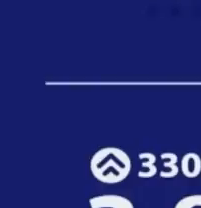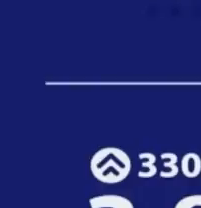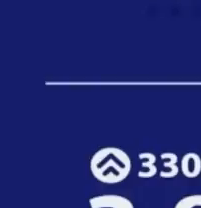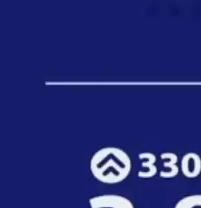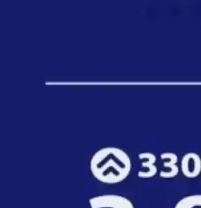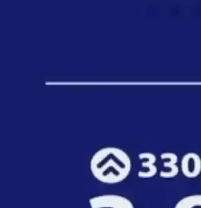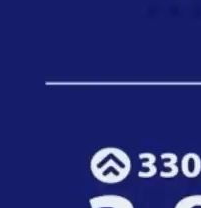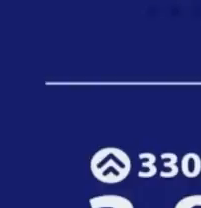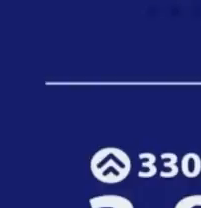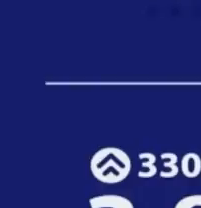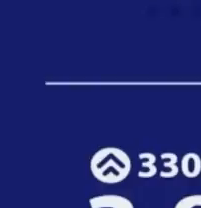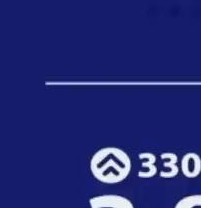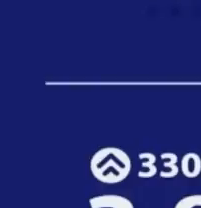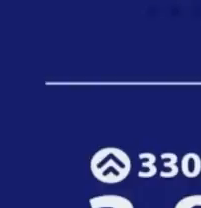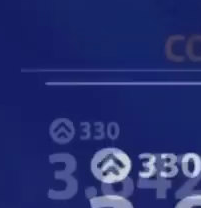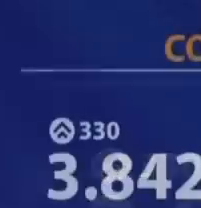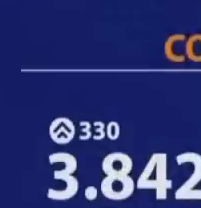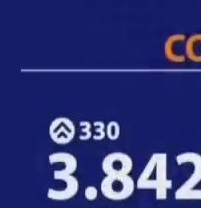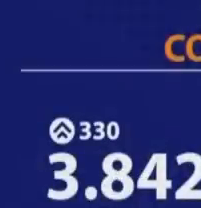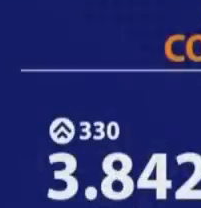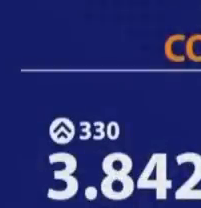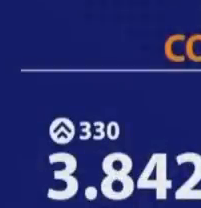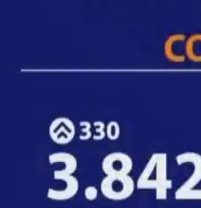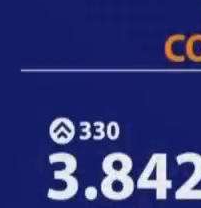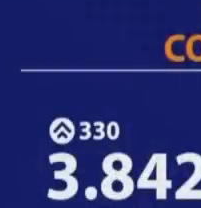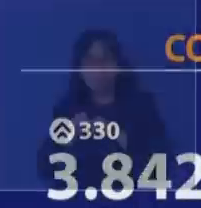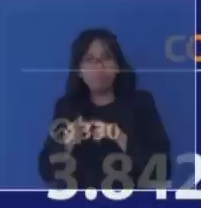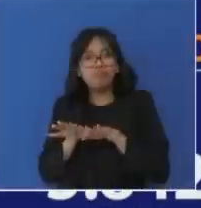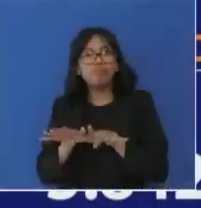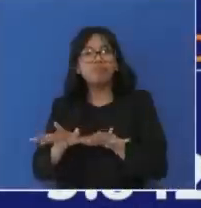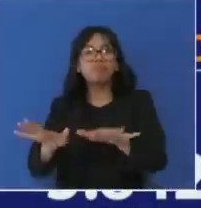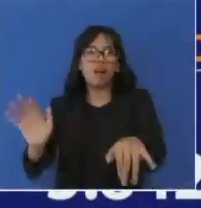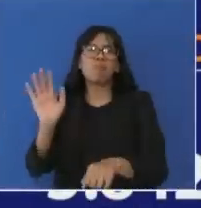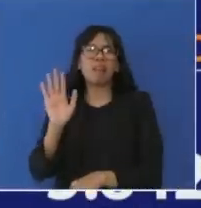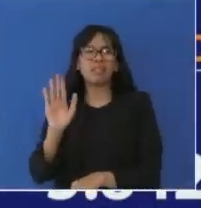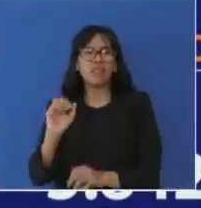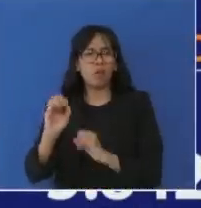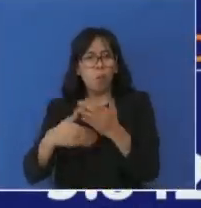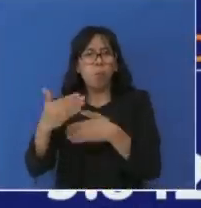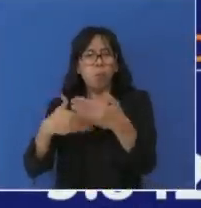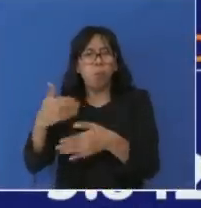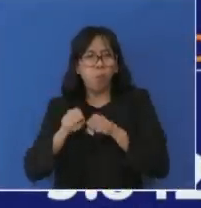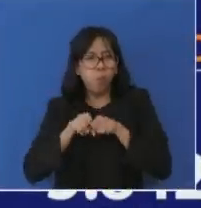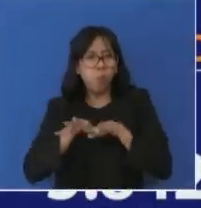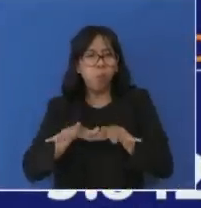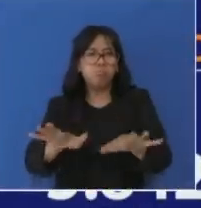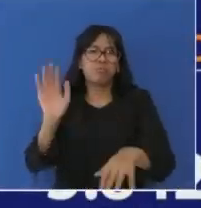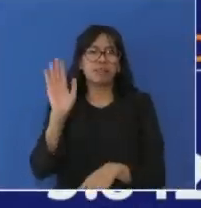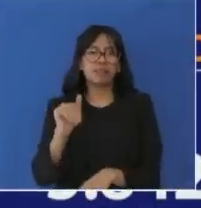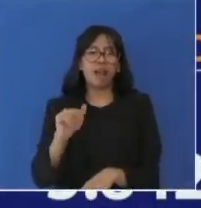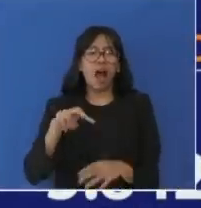bahwa penyebaran masih terjadi penyebaran masih terus terjadi